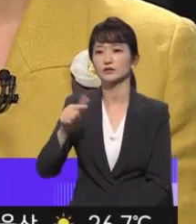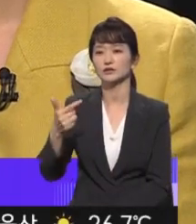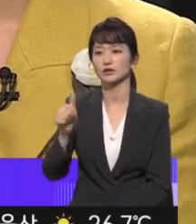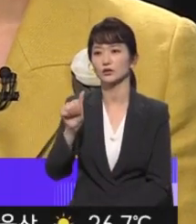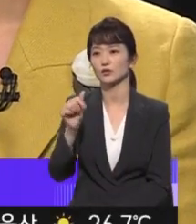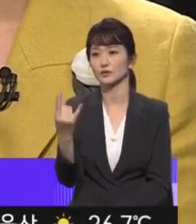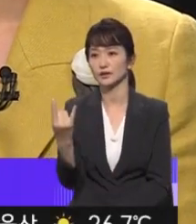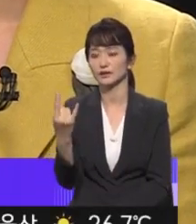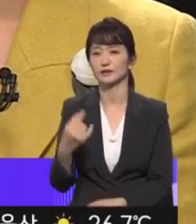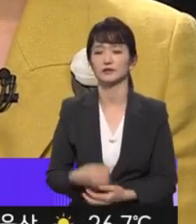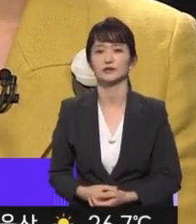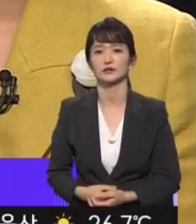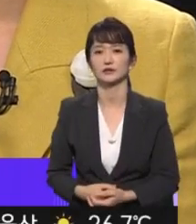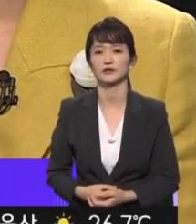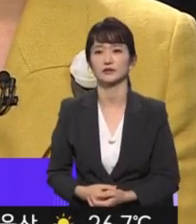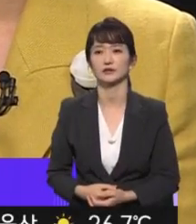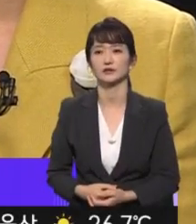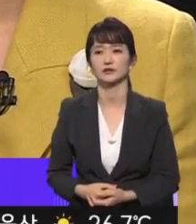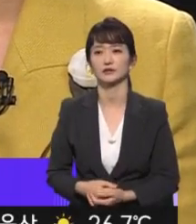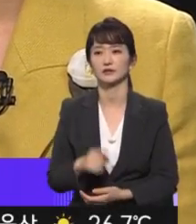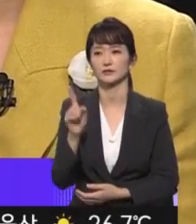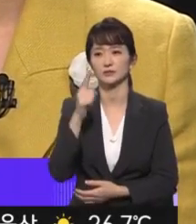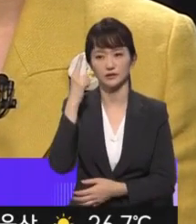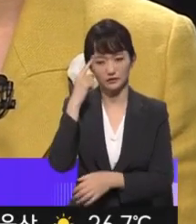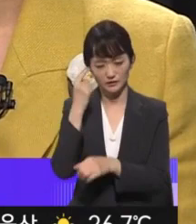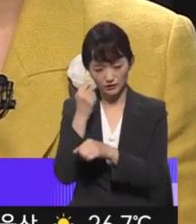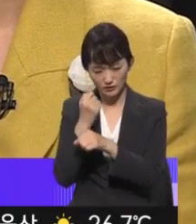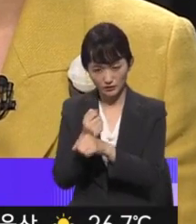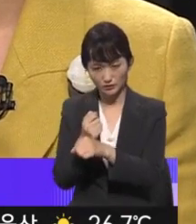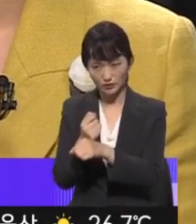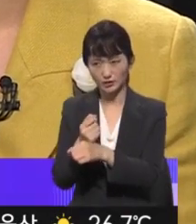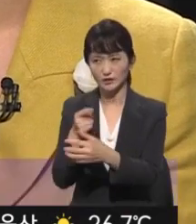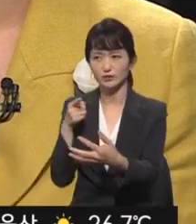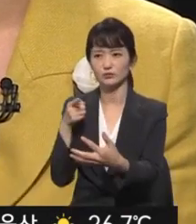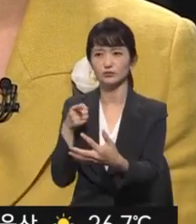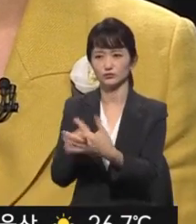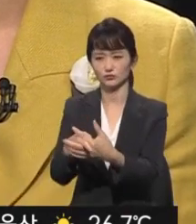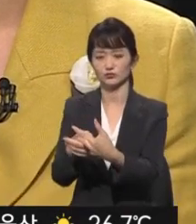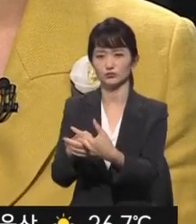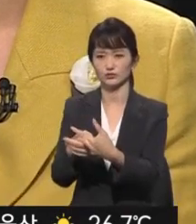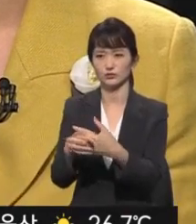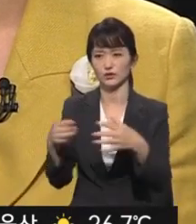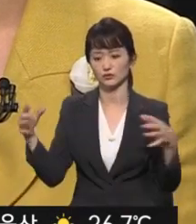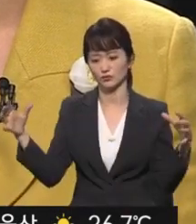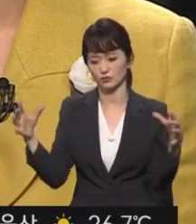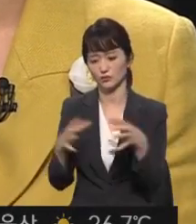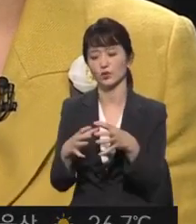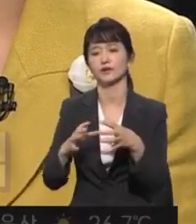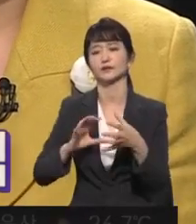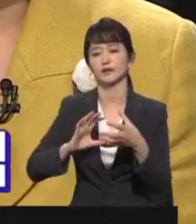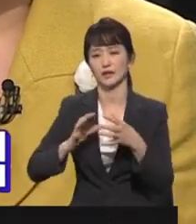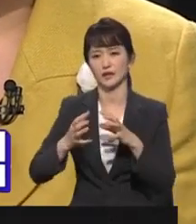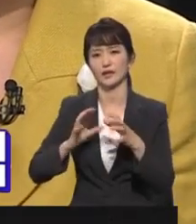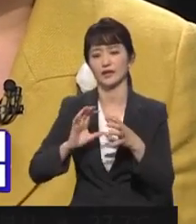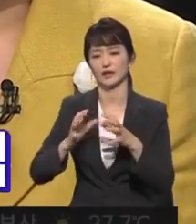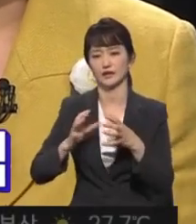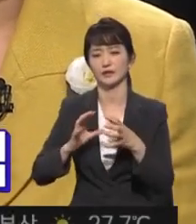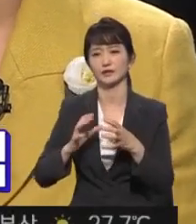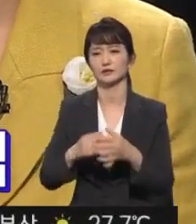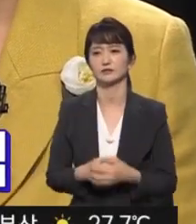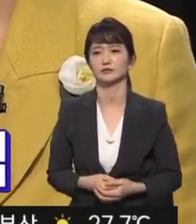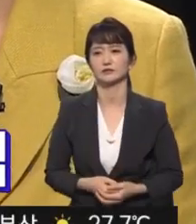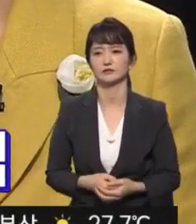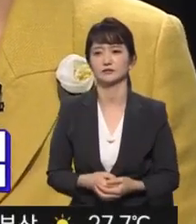박찬 짜 그 연찬회 가 아니고 연구할 때 연차에 두루 찾아 거거든요 그 연구하고 뭐 세미나 같은거 한다는 연찬회 인데